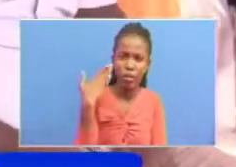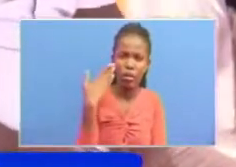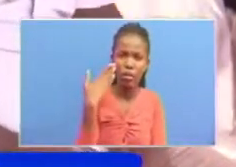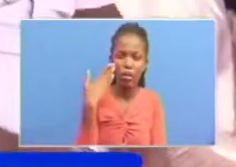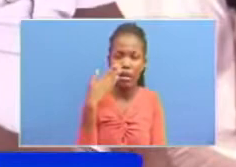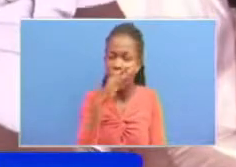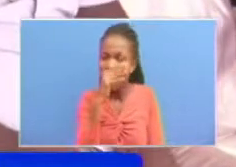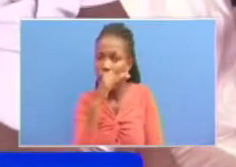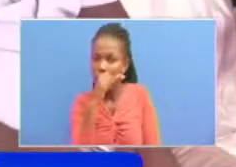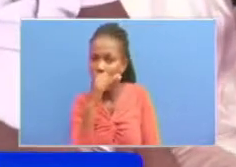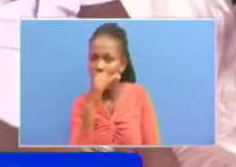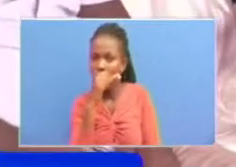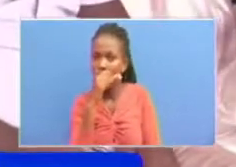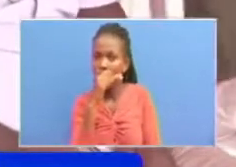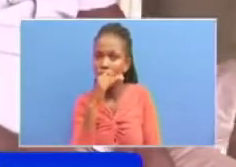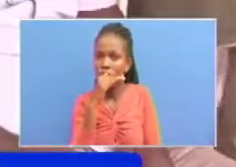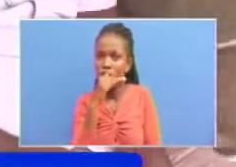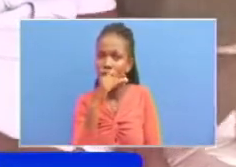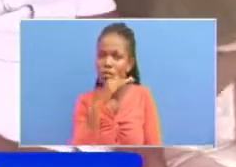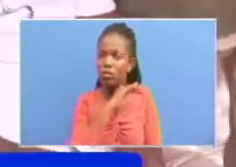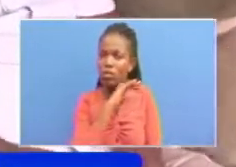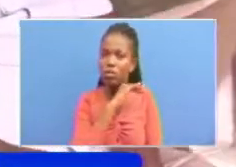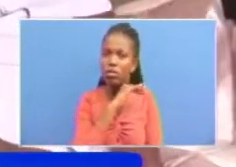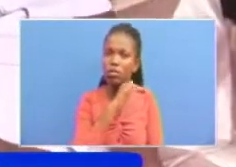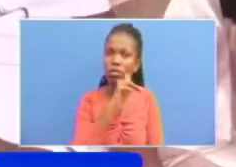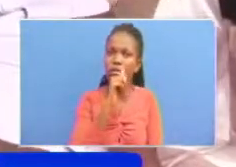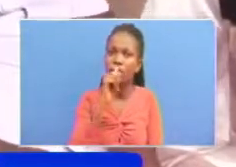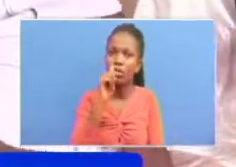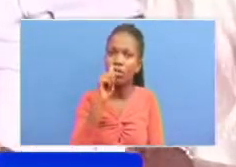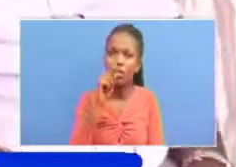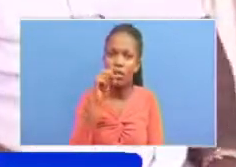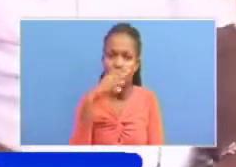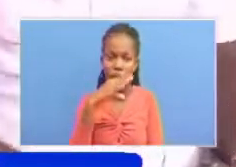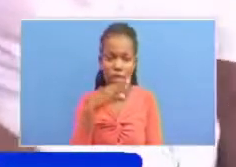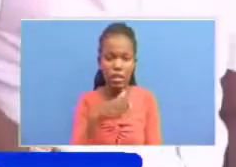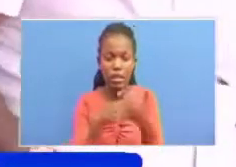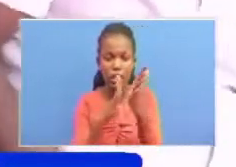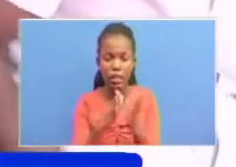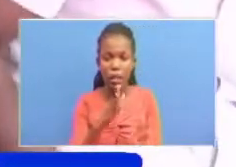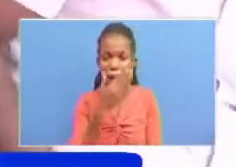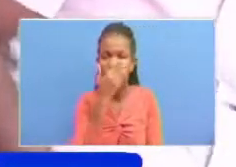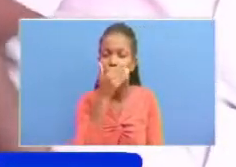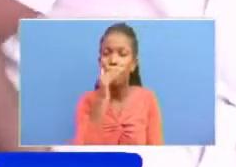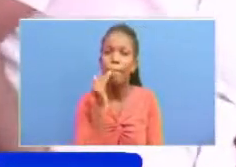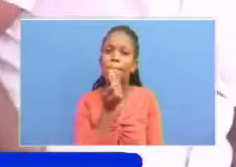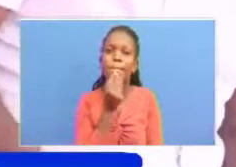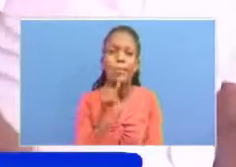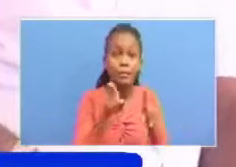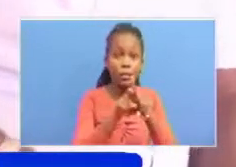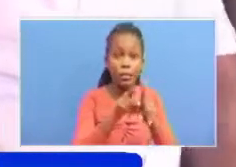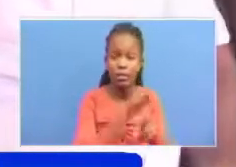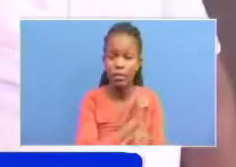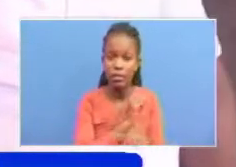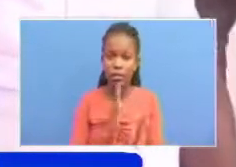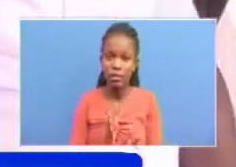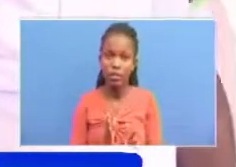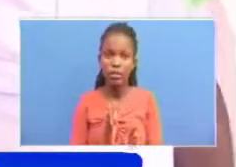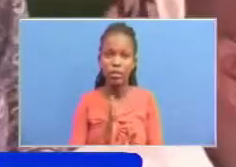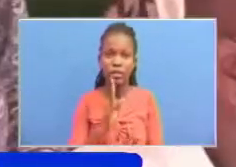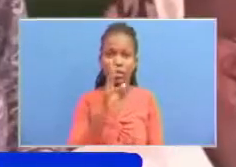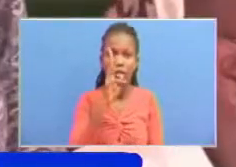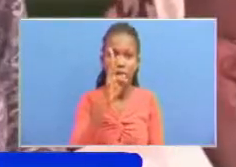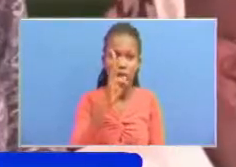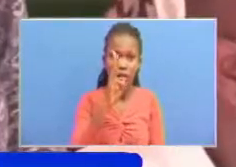Raila Odinga ndongo ya Amani National Congress kana ANC Musalia Mudavadi na Senator wa Bungoma Moses